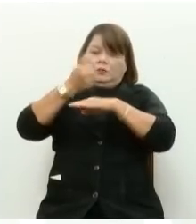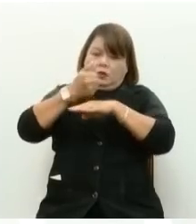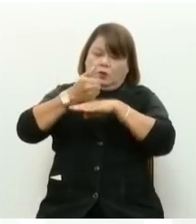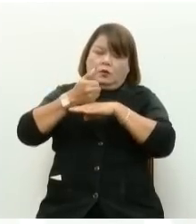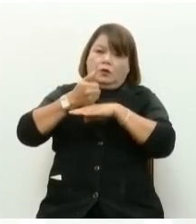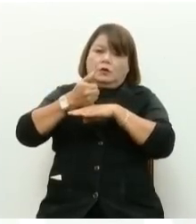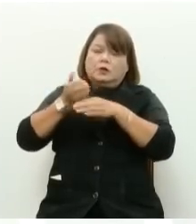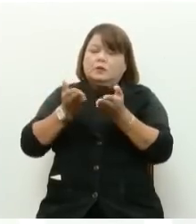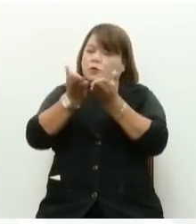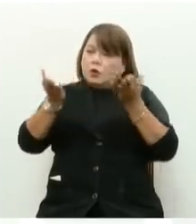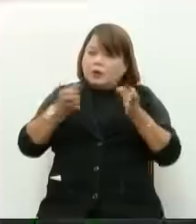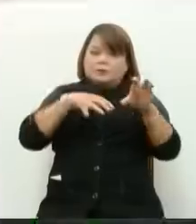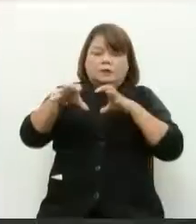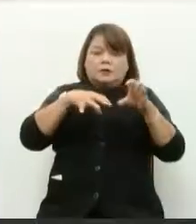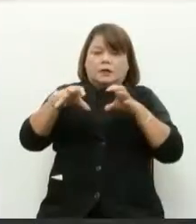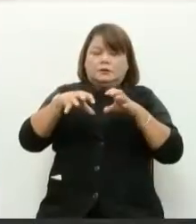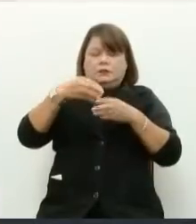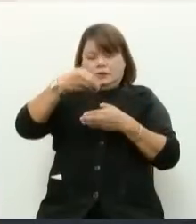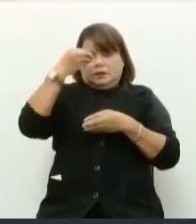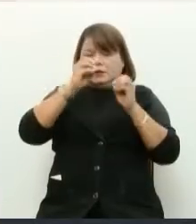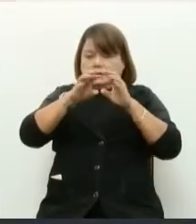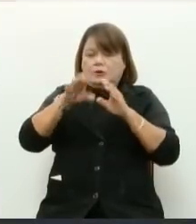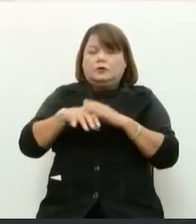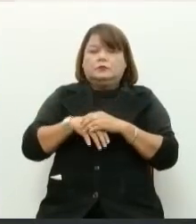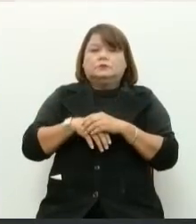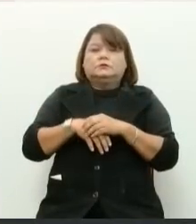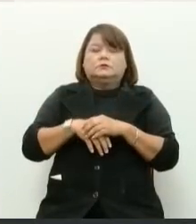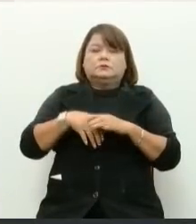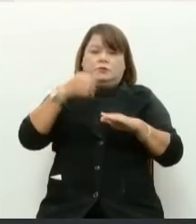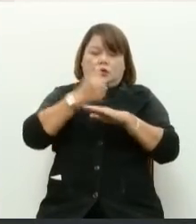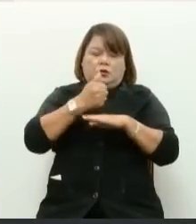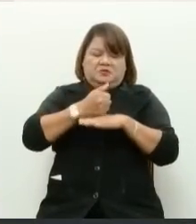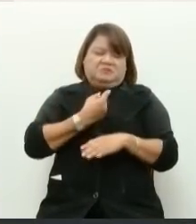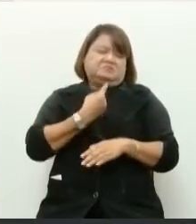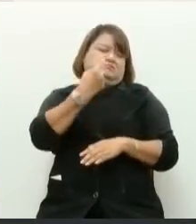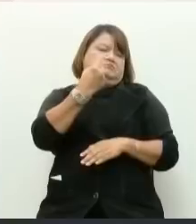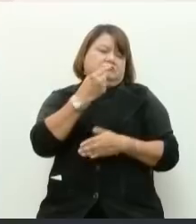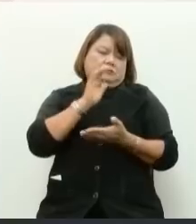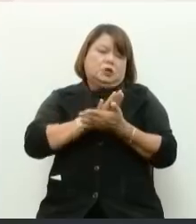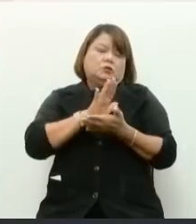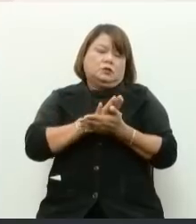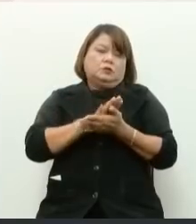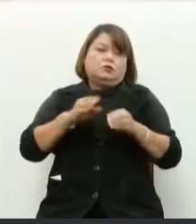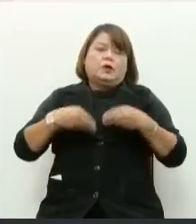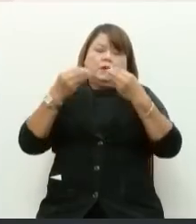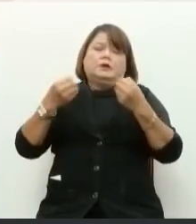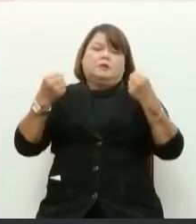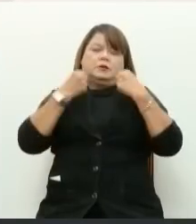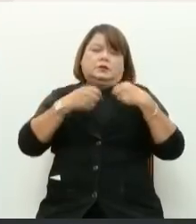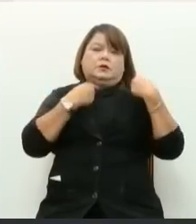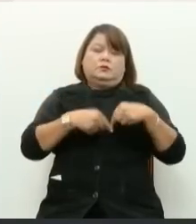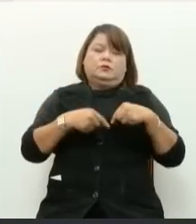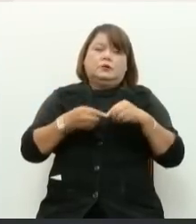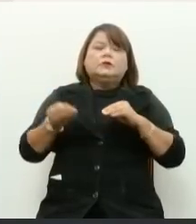ได้บริหารจัดการการจัดเรียนการสอนท่านต้องเป็นพระเอกของโรงเรียนนะครับช่วยให้กำลังใจครูช่วยเติมเต็ม